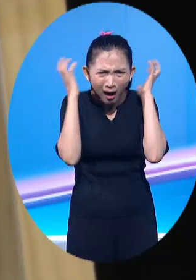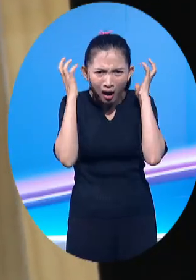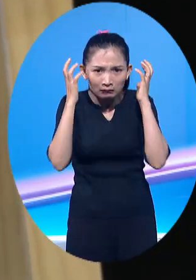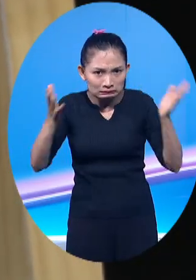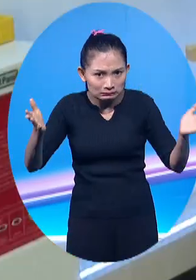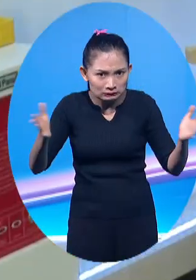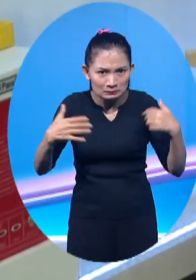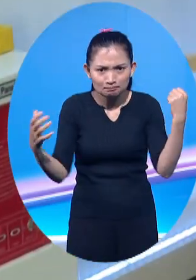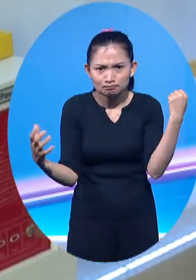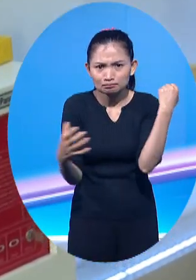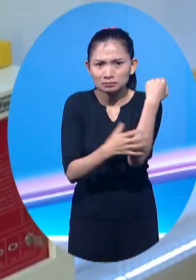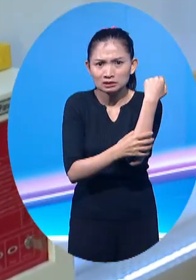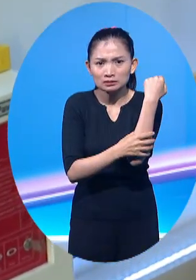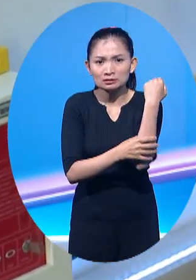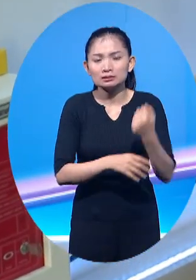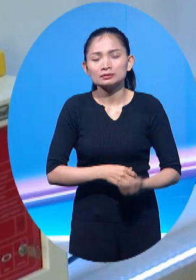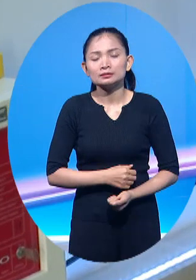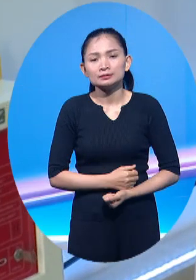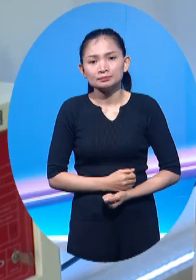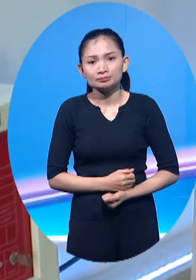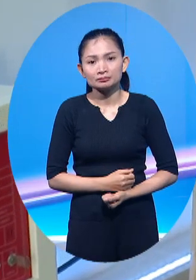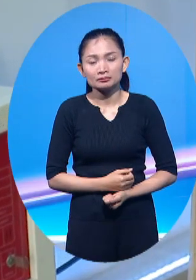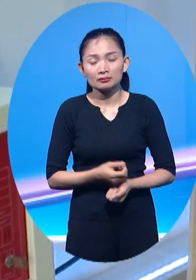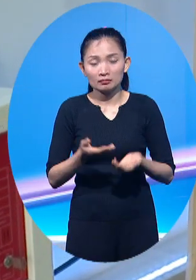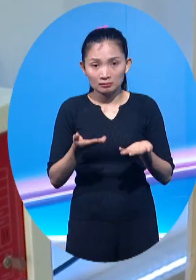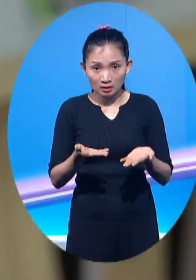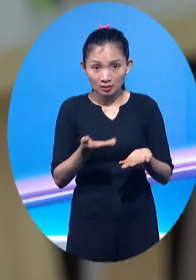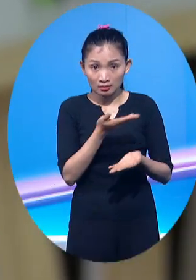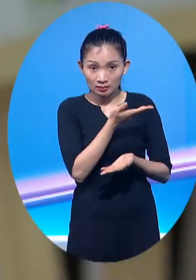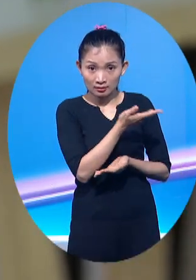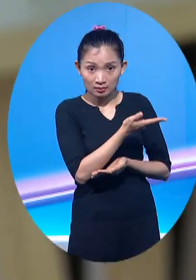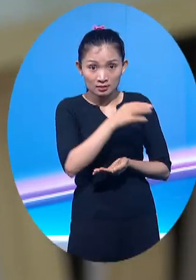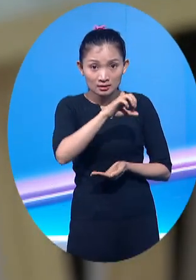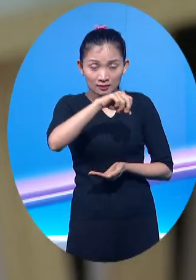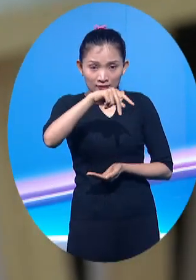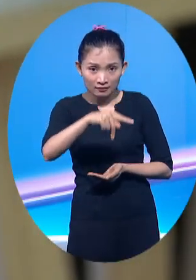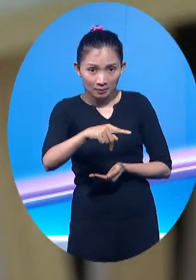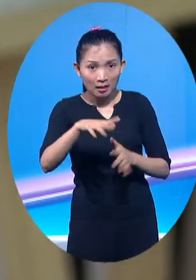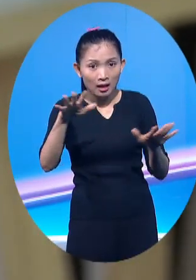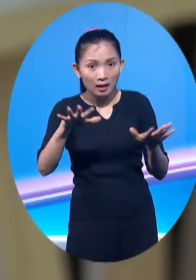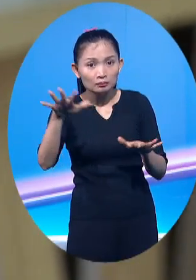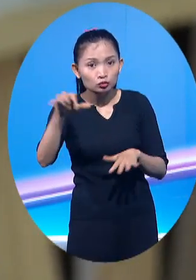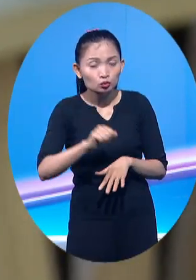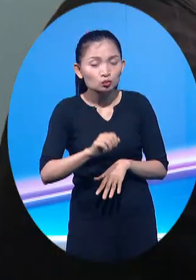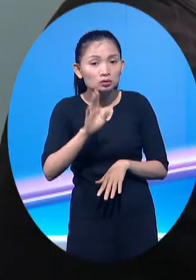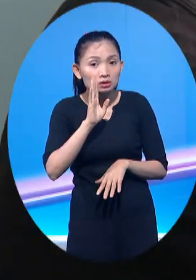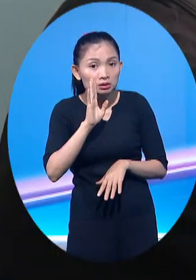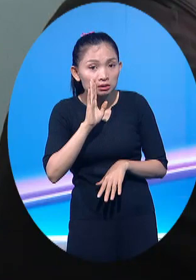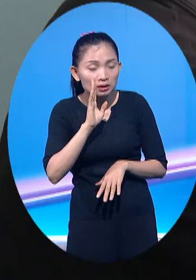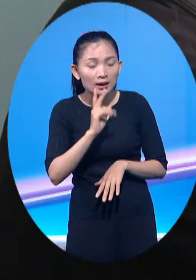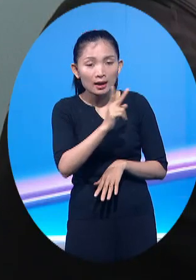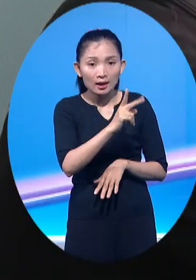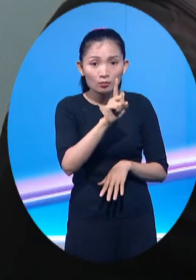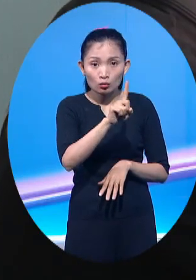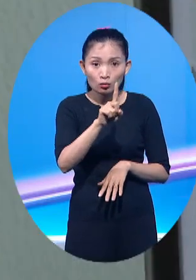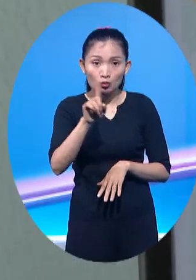hiện trường. Với tính năng này, hiện hệ thống Ajax Fire Protect 2 đang được triển khai thí điểm kết nối với ứng dụng HEP114 của